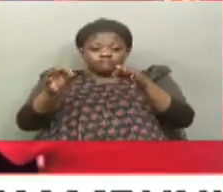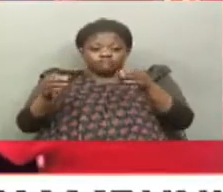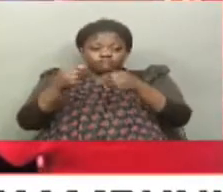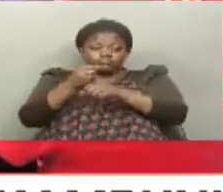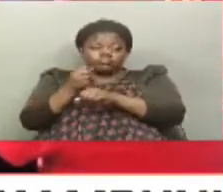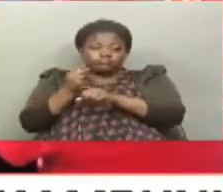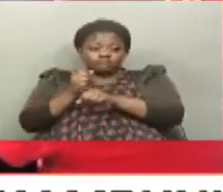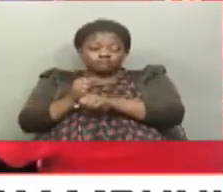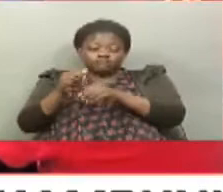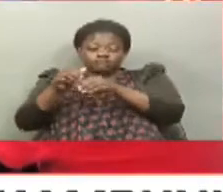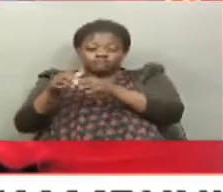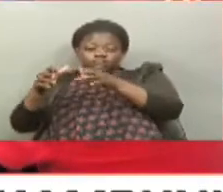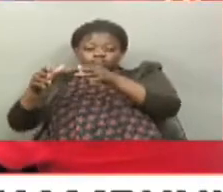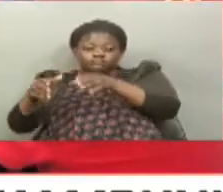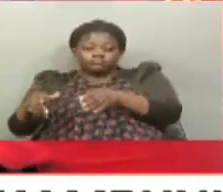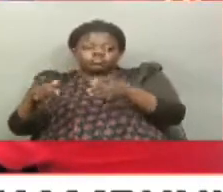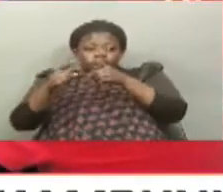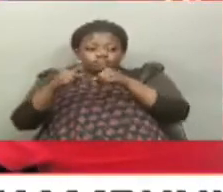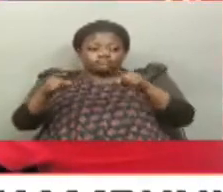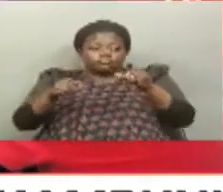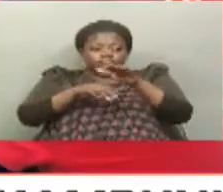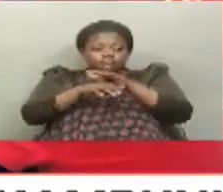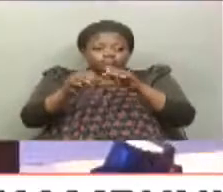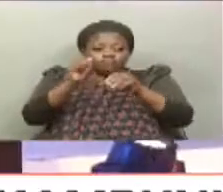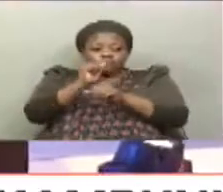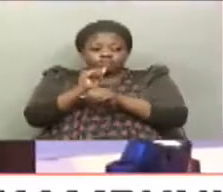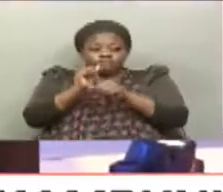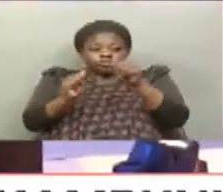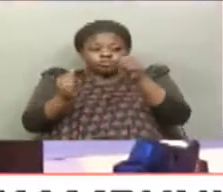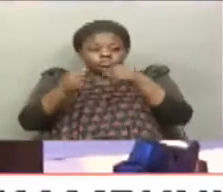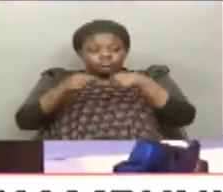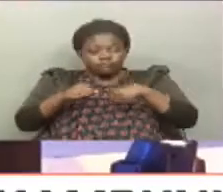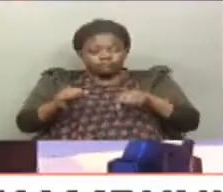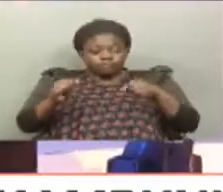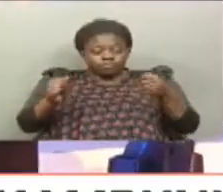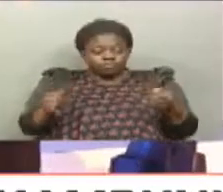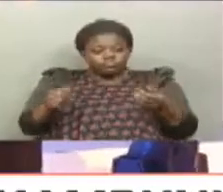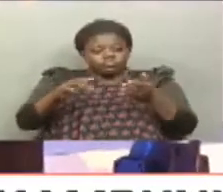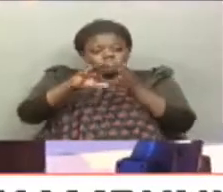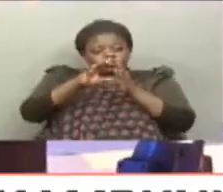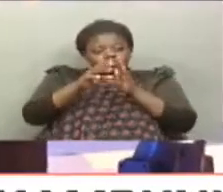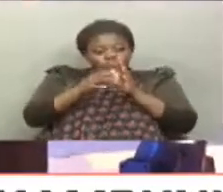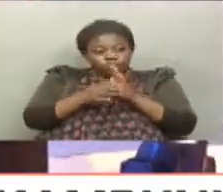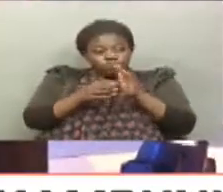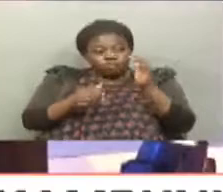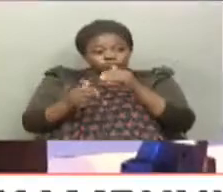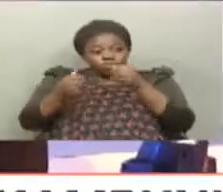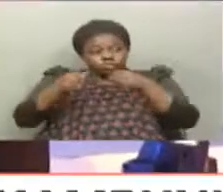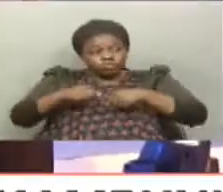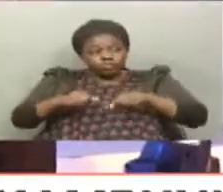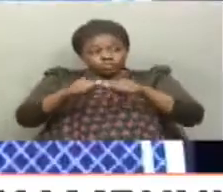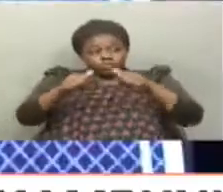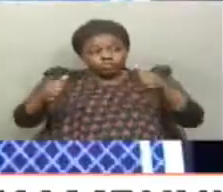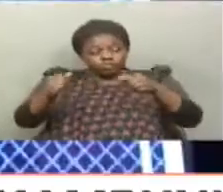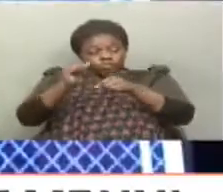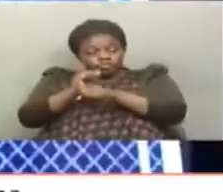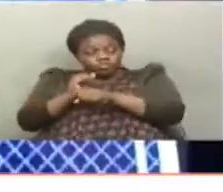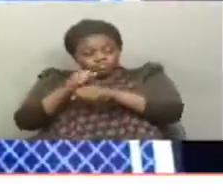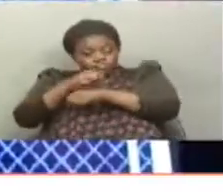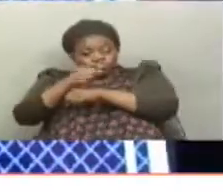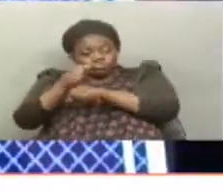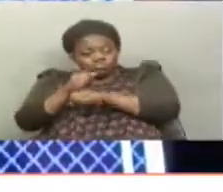tekedwa mubibinje byenja ulo kusinzira ku mirimu gye bikola kuno kubaddeko kampuni za insua ezisinzo kukola obulungi emirimu